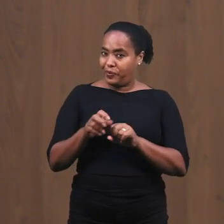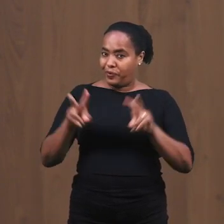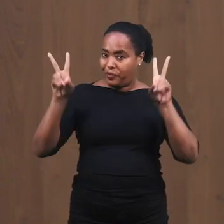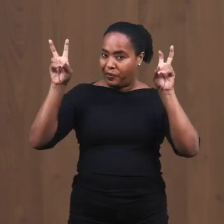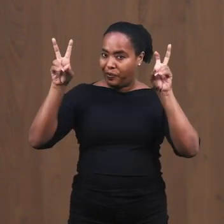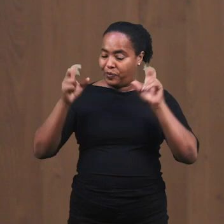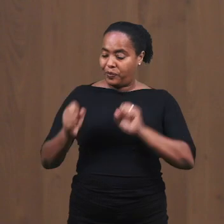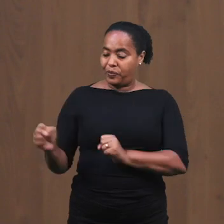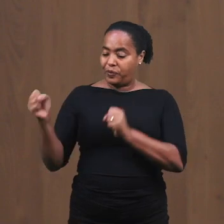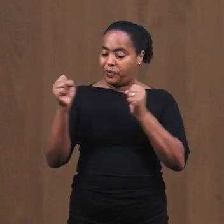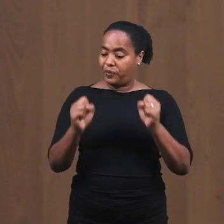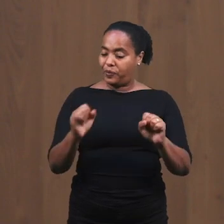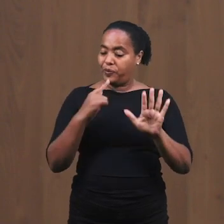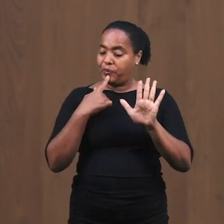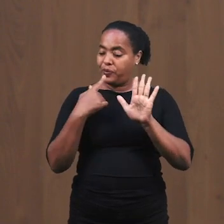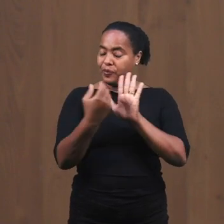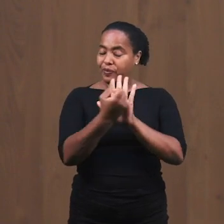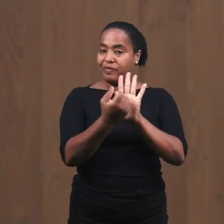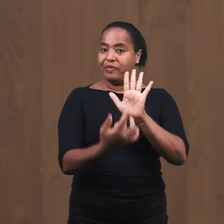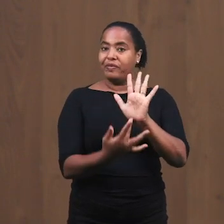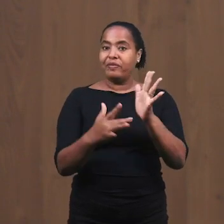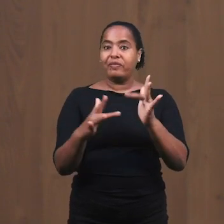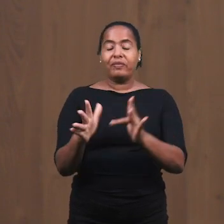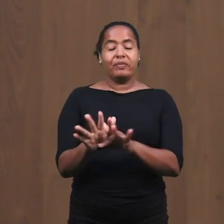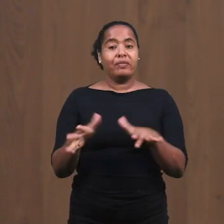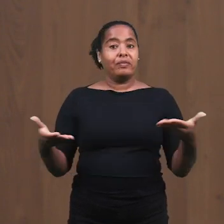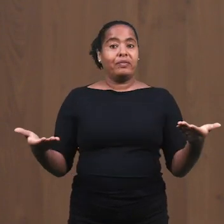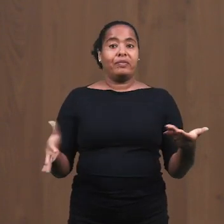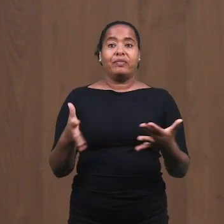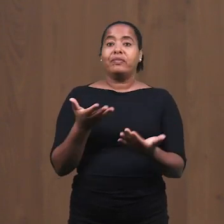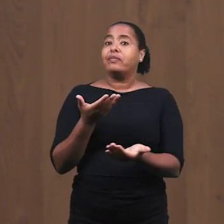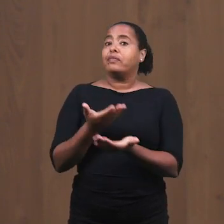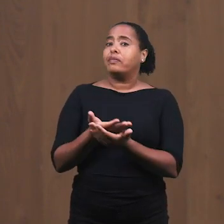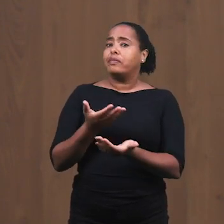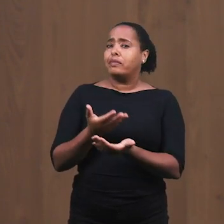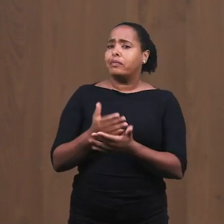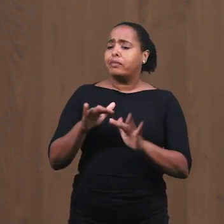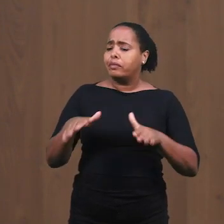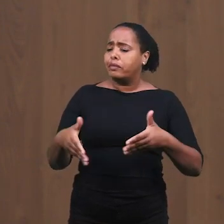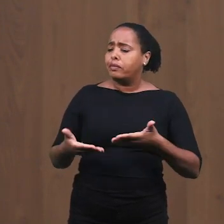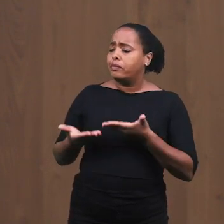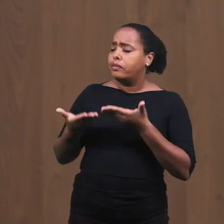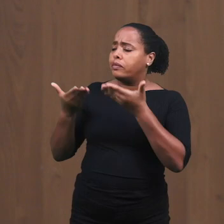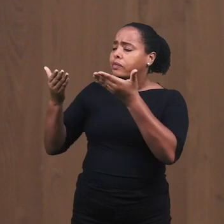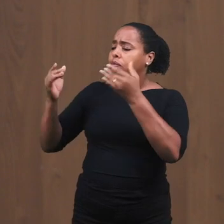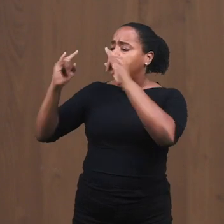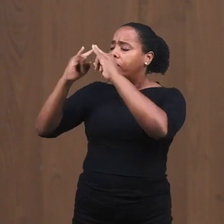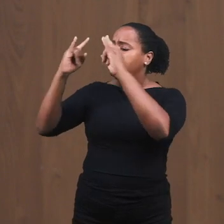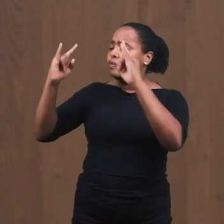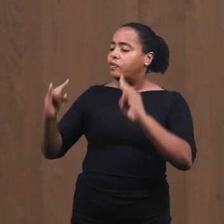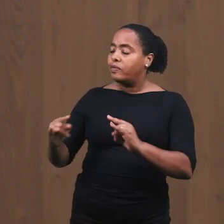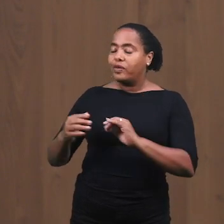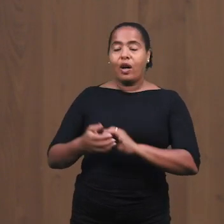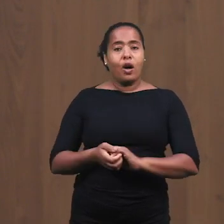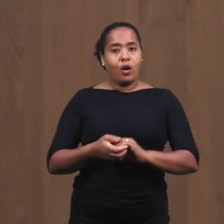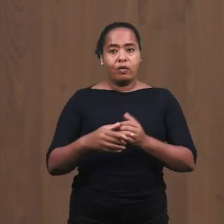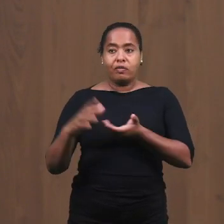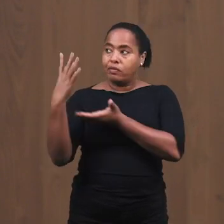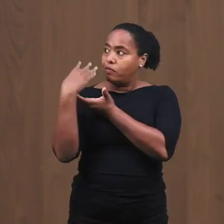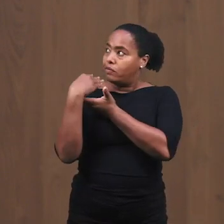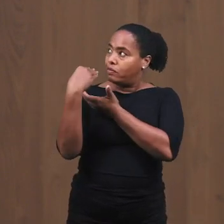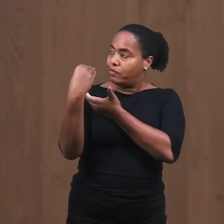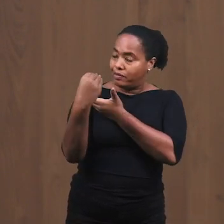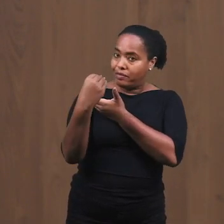это сила крови Иисуса. На нашем сегодняшнем уроке мы посмотрим на